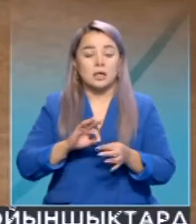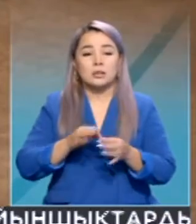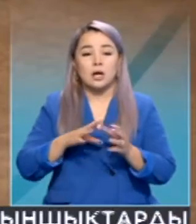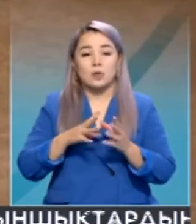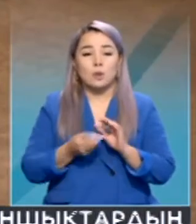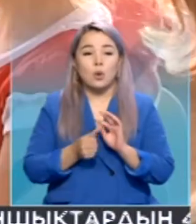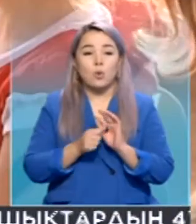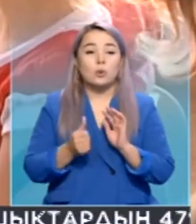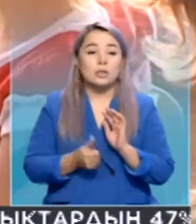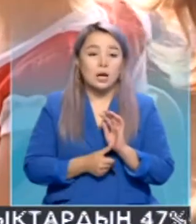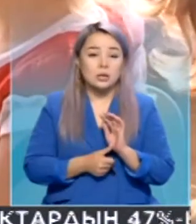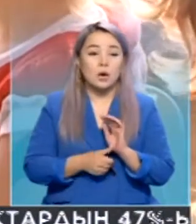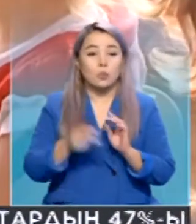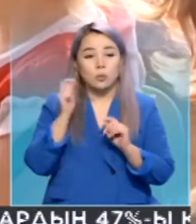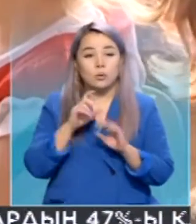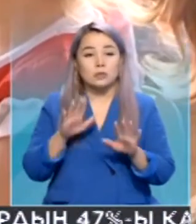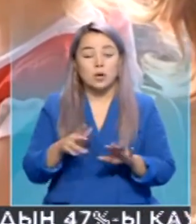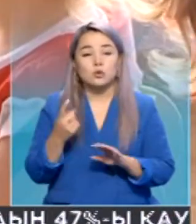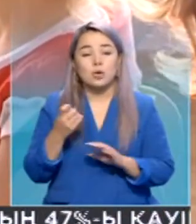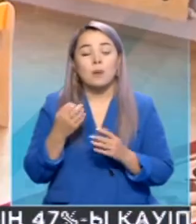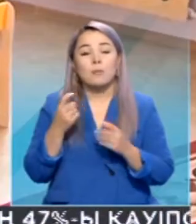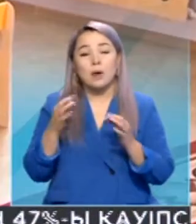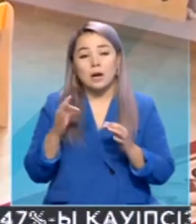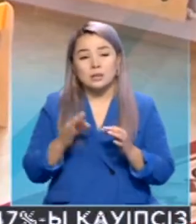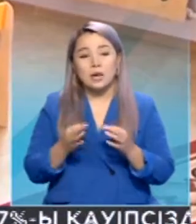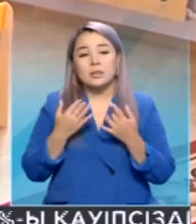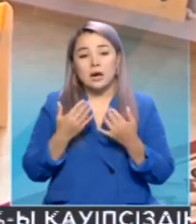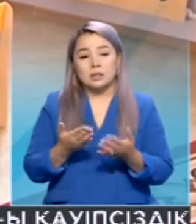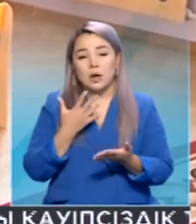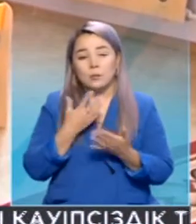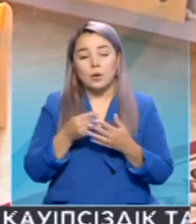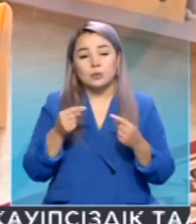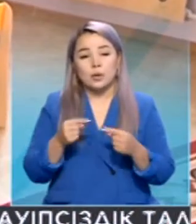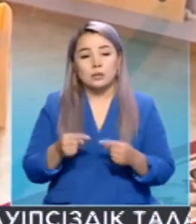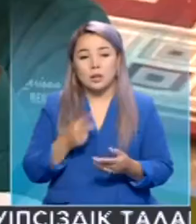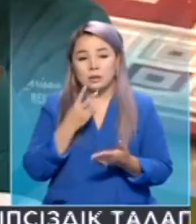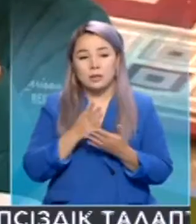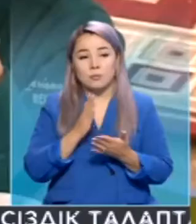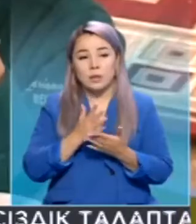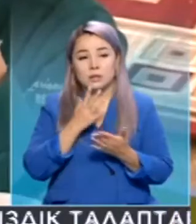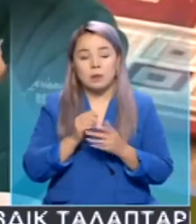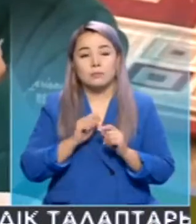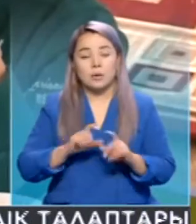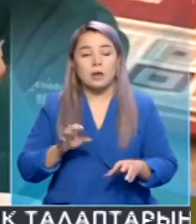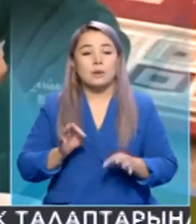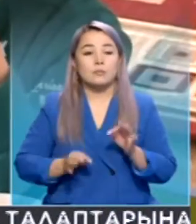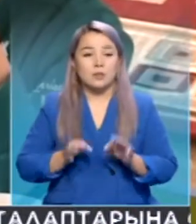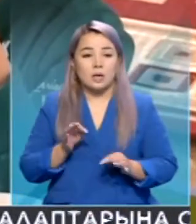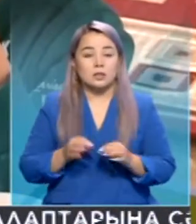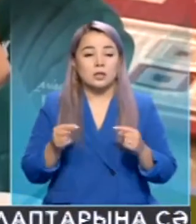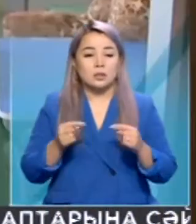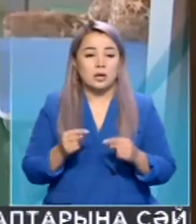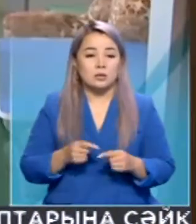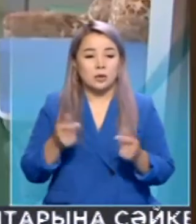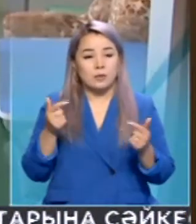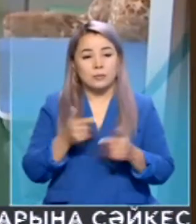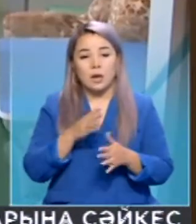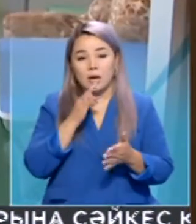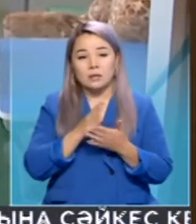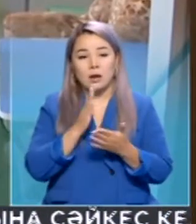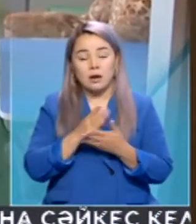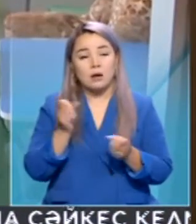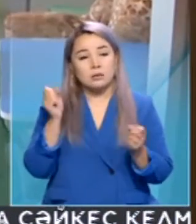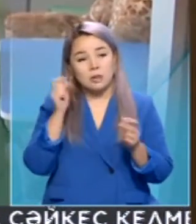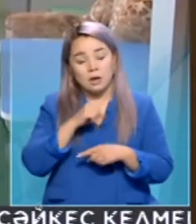тек 16 оқу орны ғана 100% талапқа сай болған. Қалған мектеп балабақшалар білім беру стандартына сай келмейтіні анықталды. Мәселен,